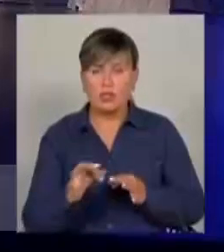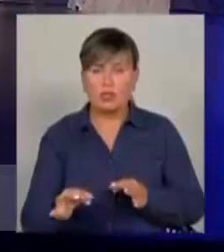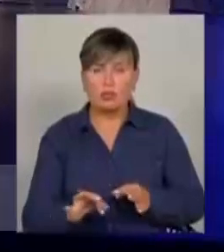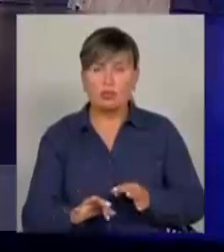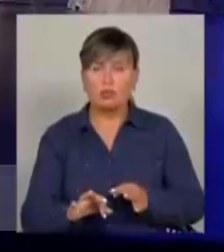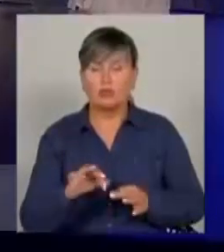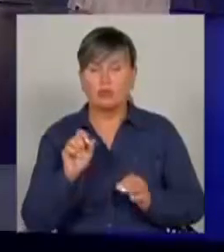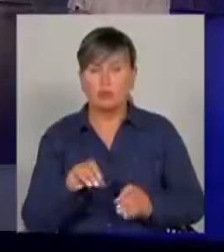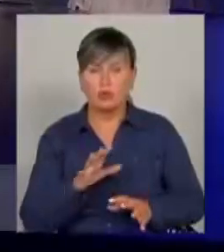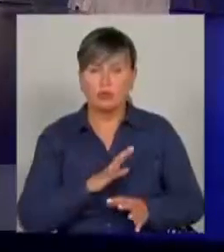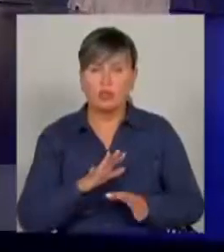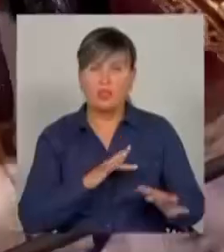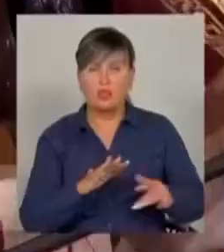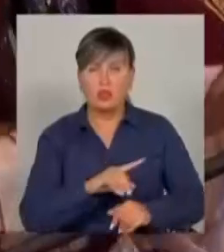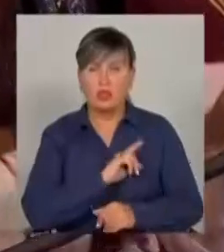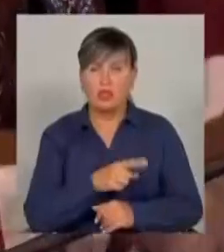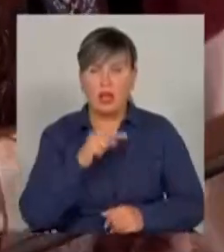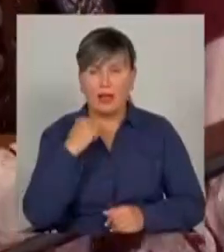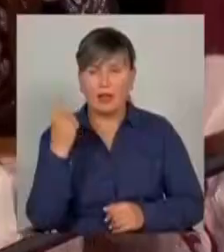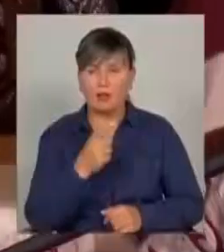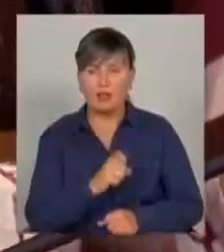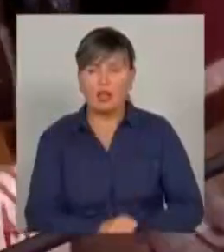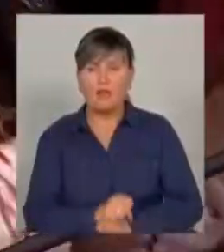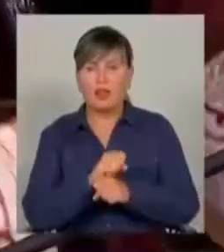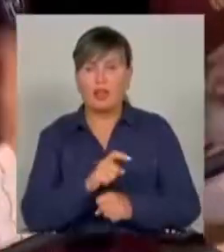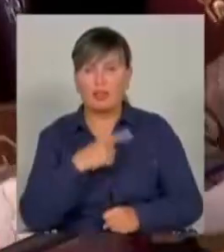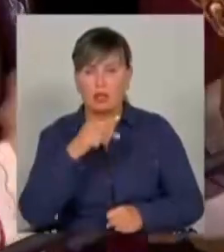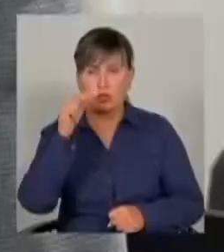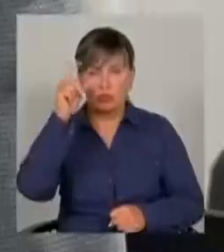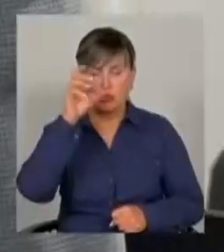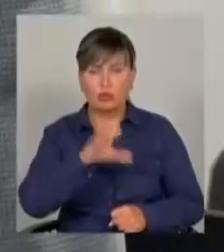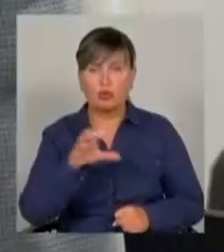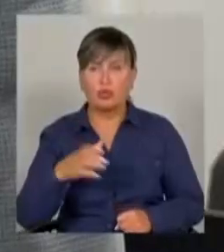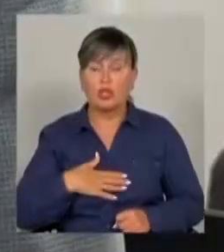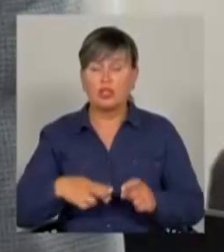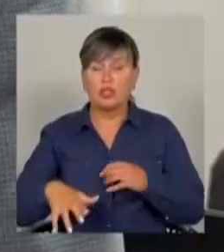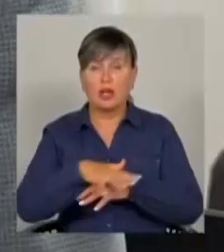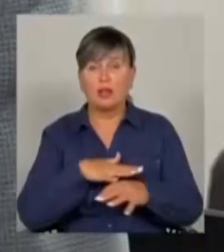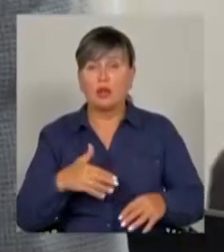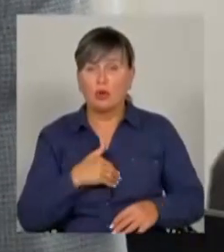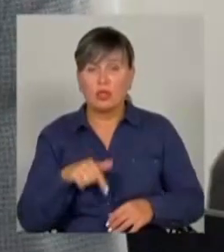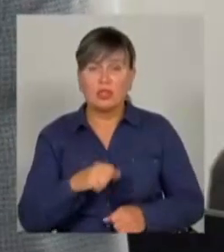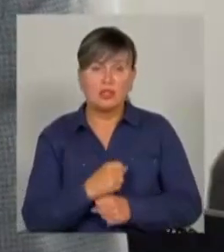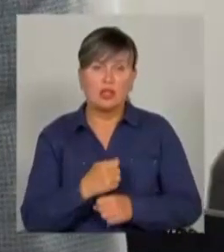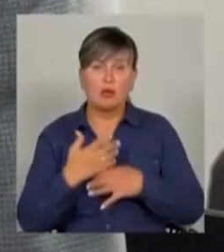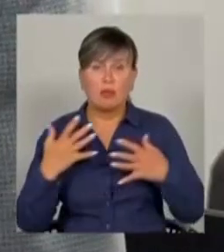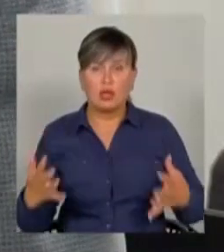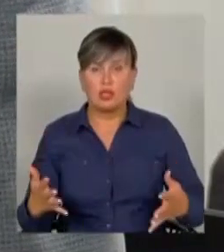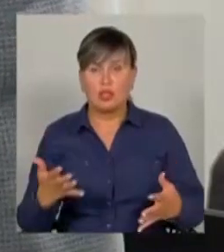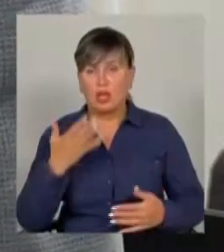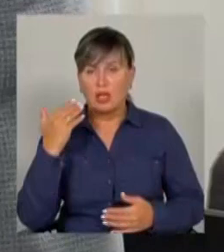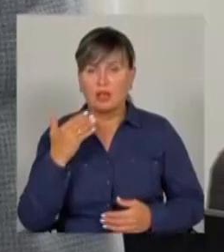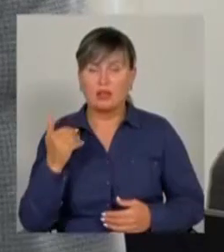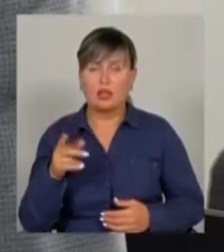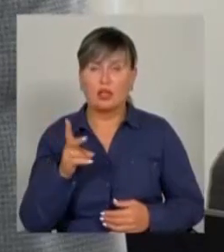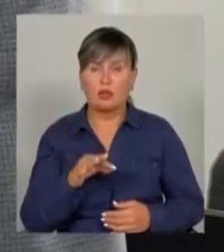может стать движущей силой экономической эволюции, отмечают ученые. Наша страна пытается здесь сделать большие рывки, но,